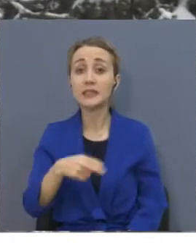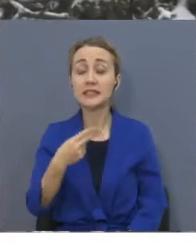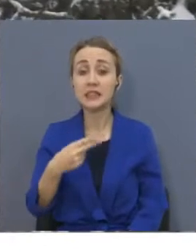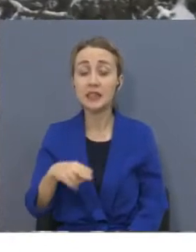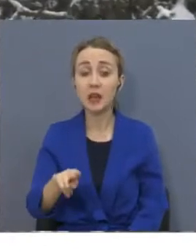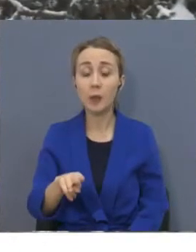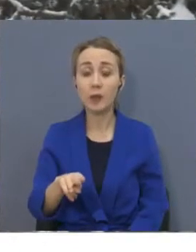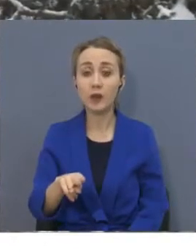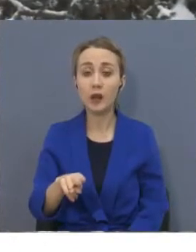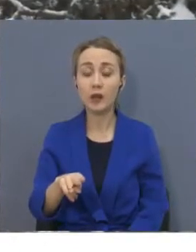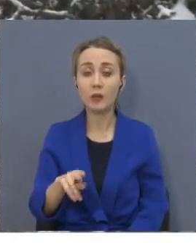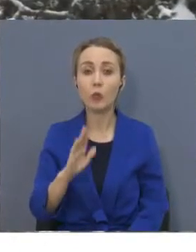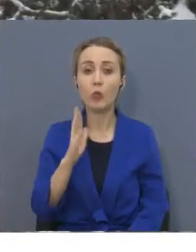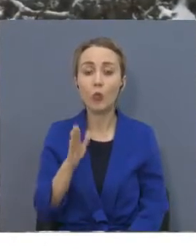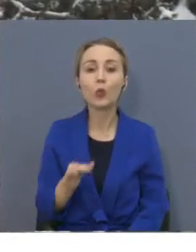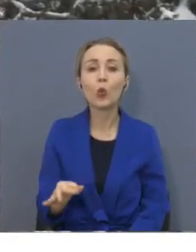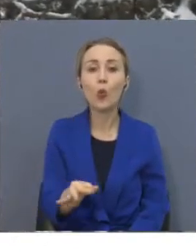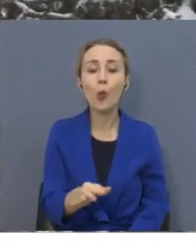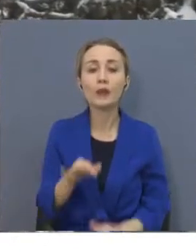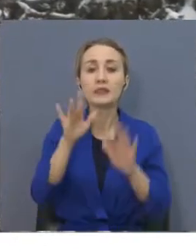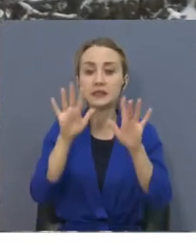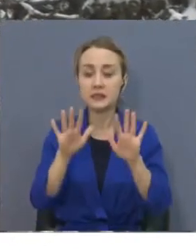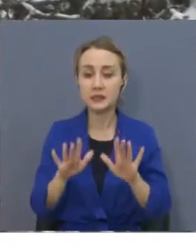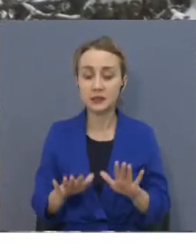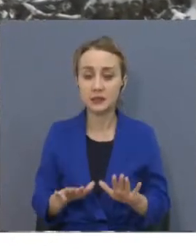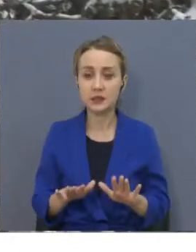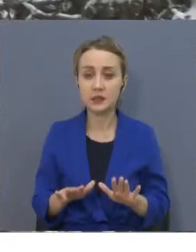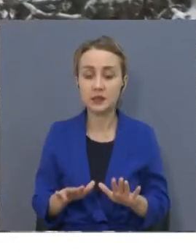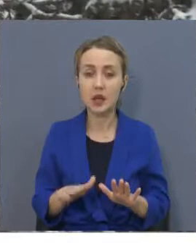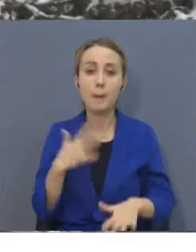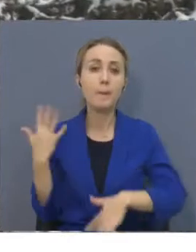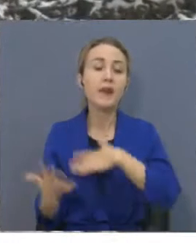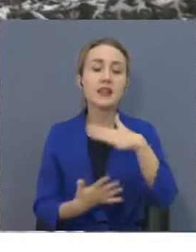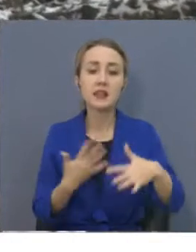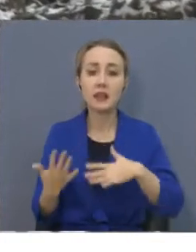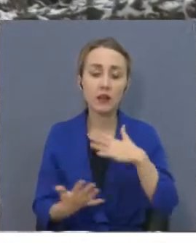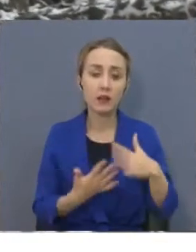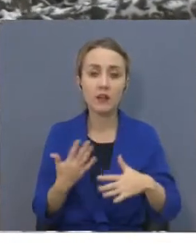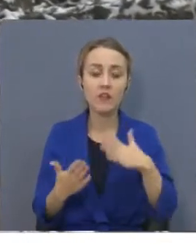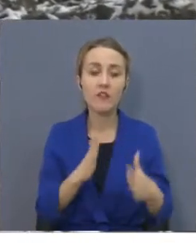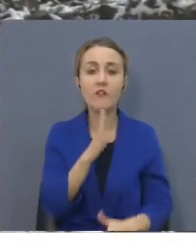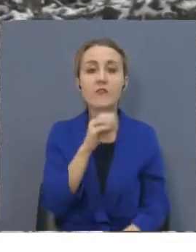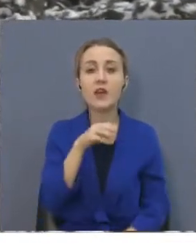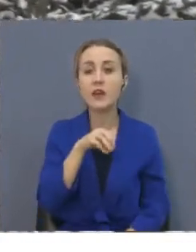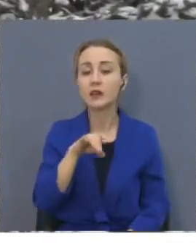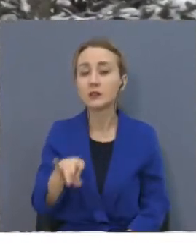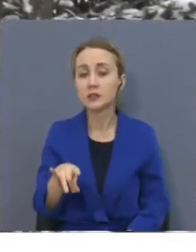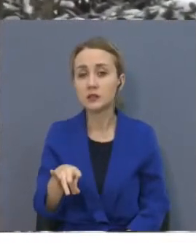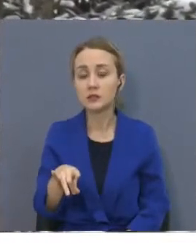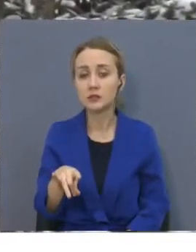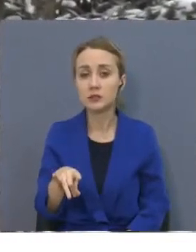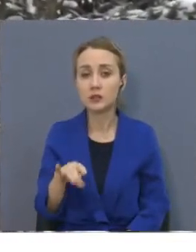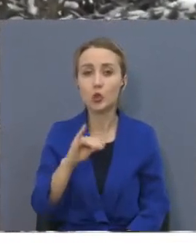влиянием циклона местами по области пройдет снег, ожидается метель, ветер